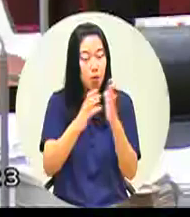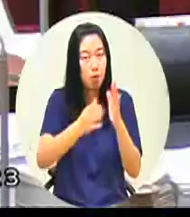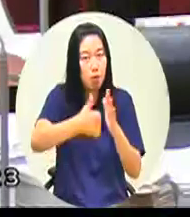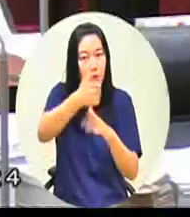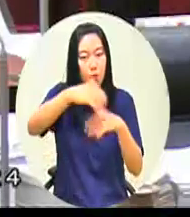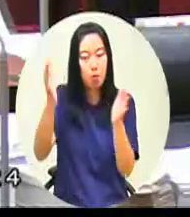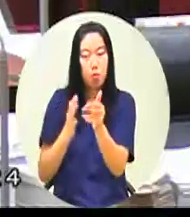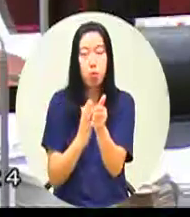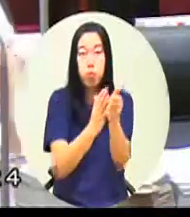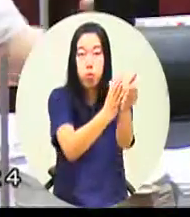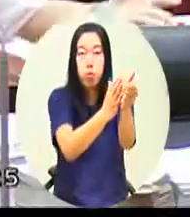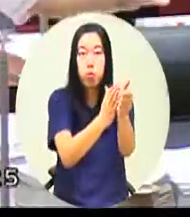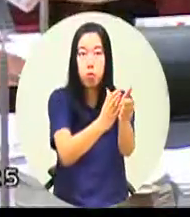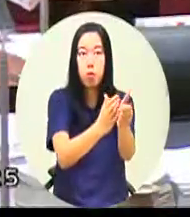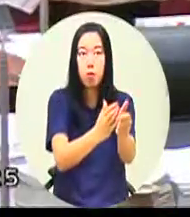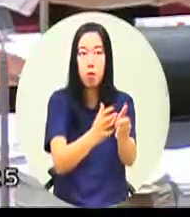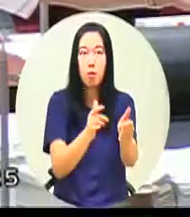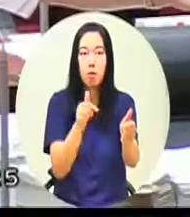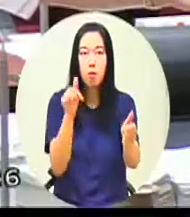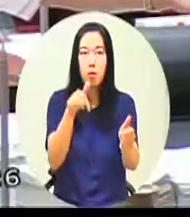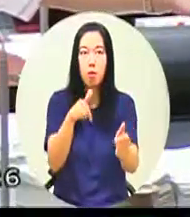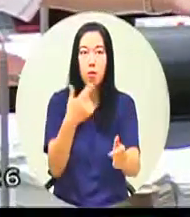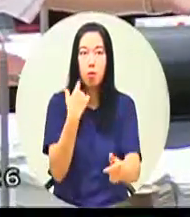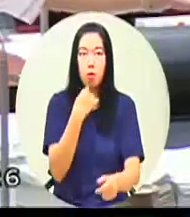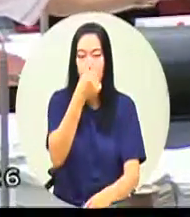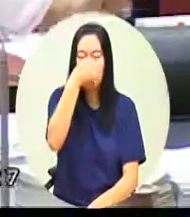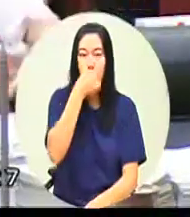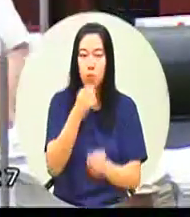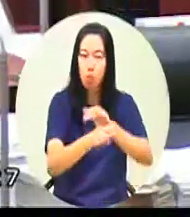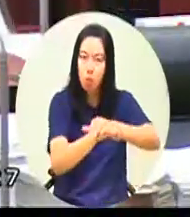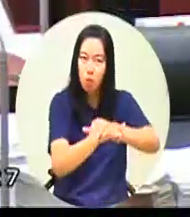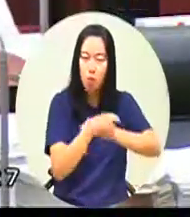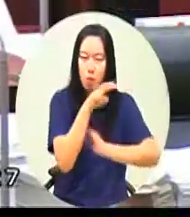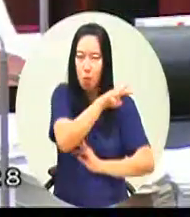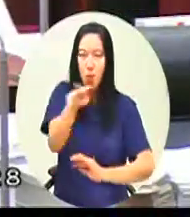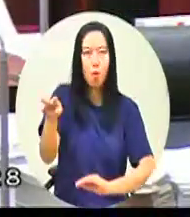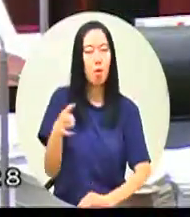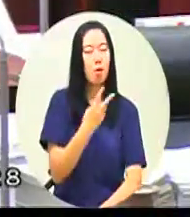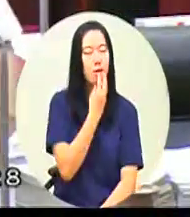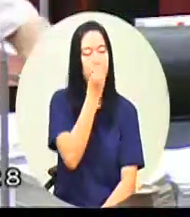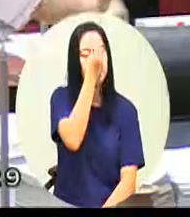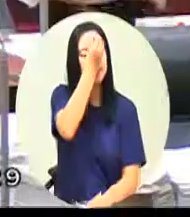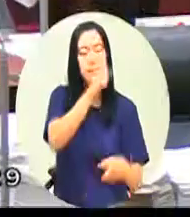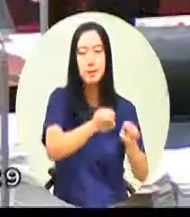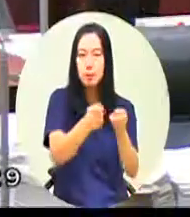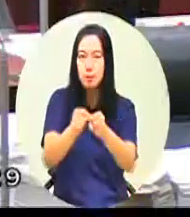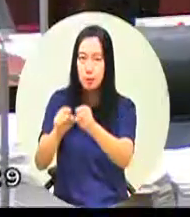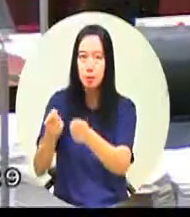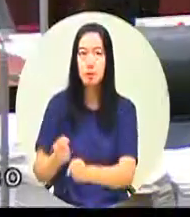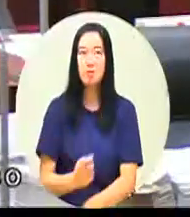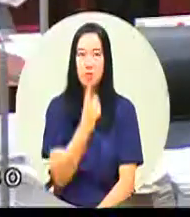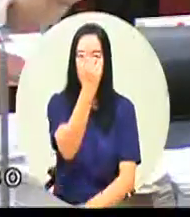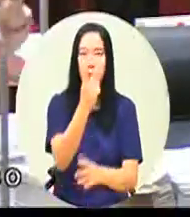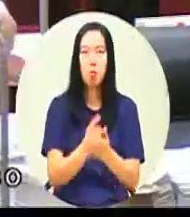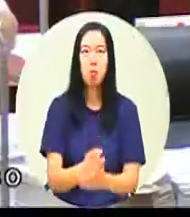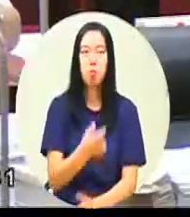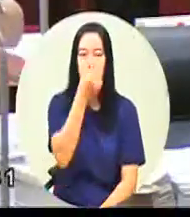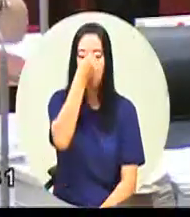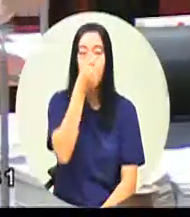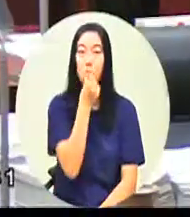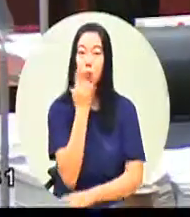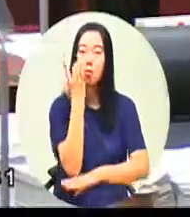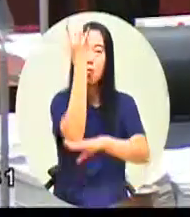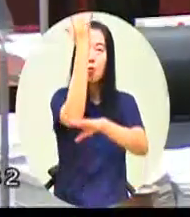率领的团队去，你看安尼练舞无，六句无吼，看到真正爱流目屎，吼、哦，迄一丛练舞吼，高安尼水水规